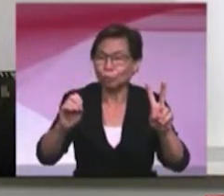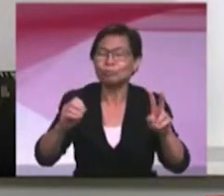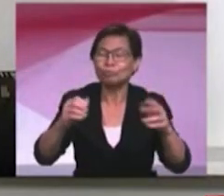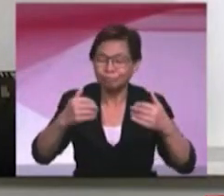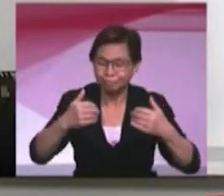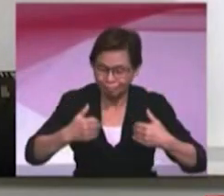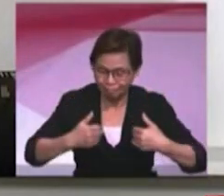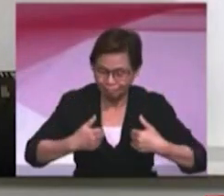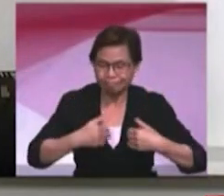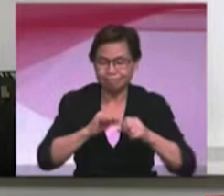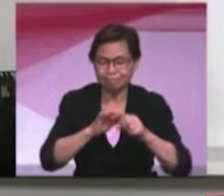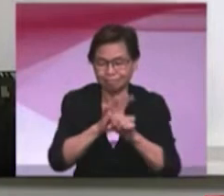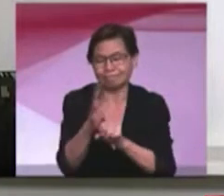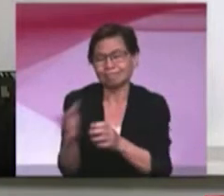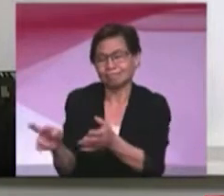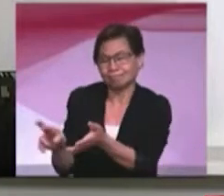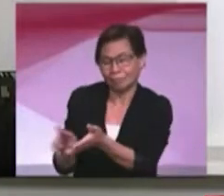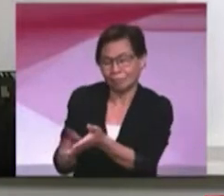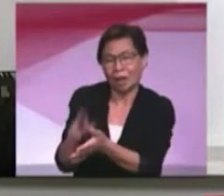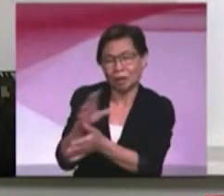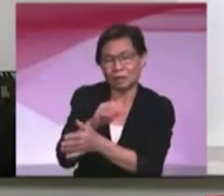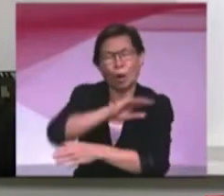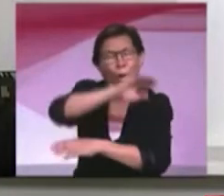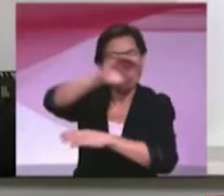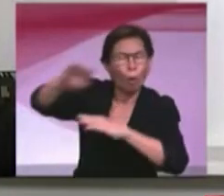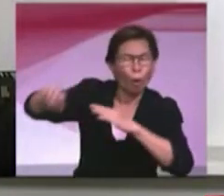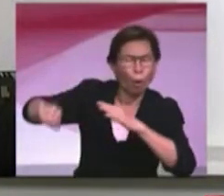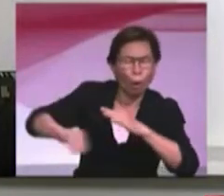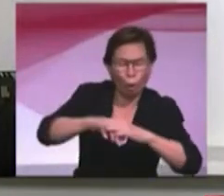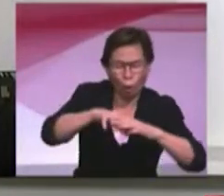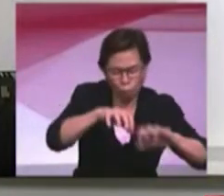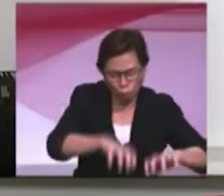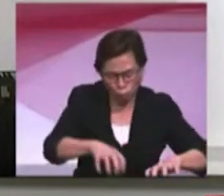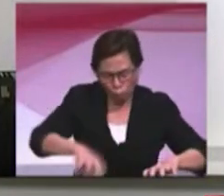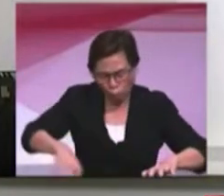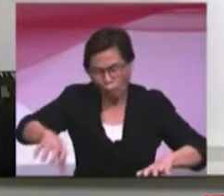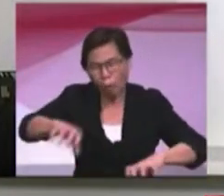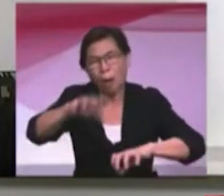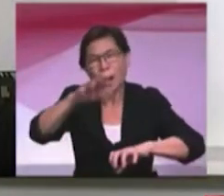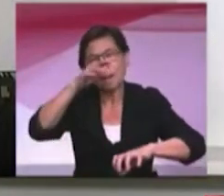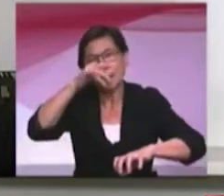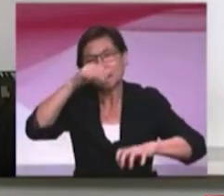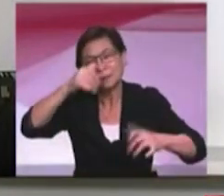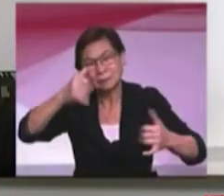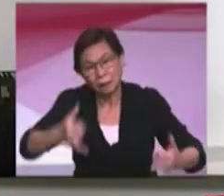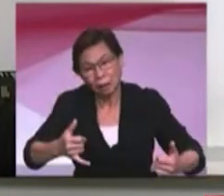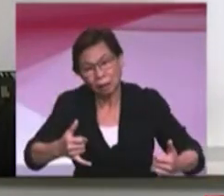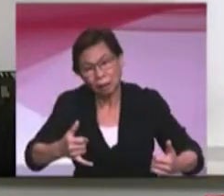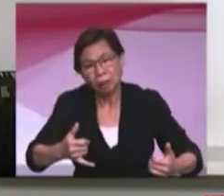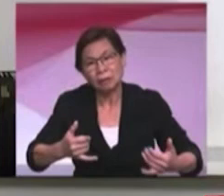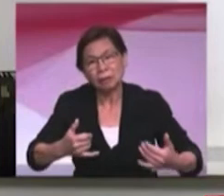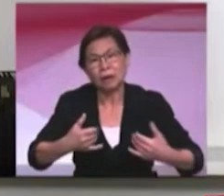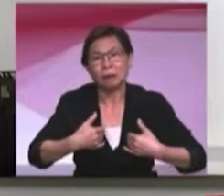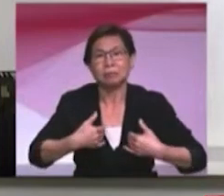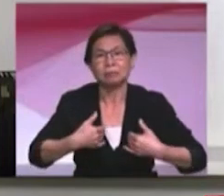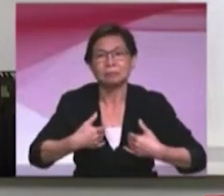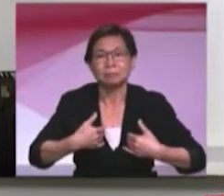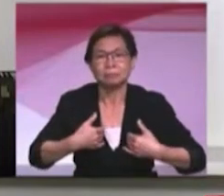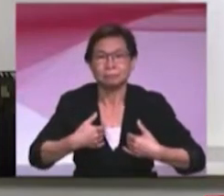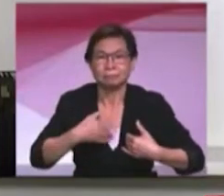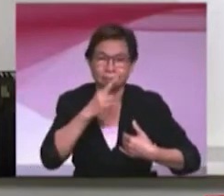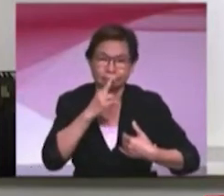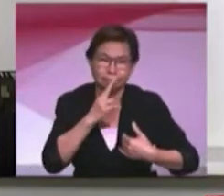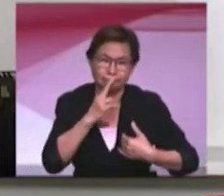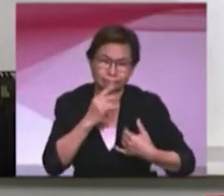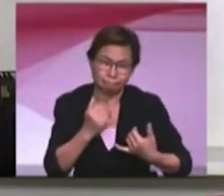2,370 kes positif telah direkodkan dan kesemua daerah di negeri Melaka kini berada di